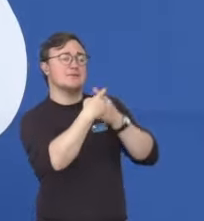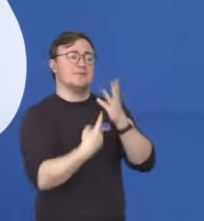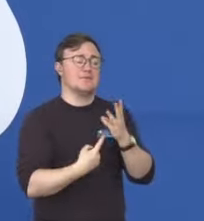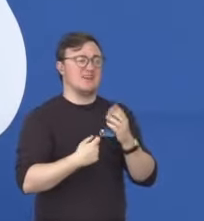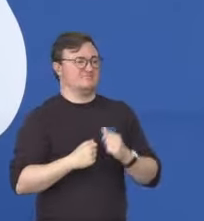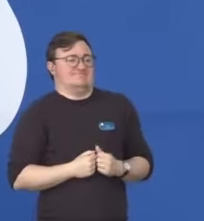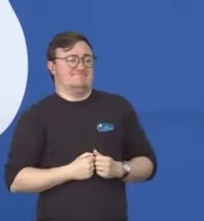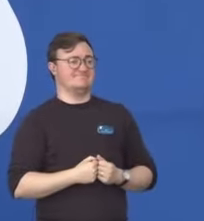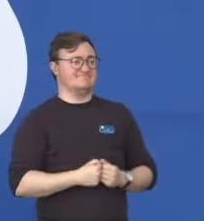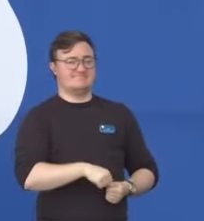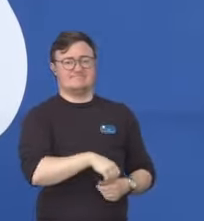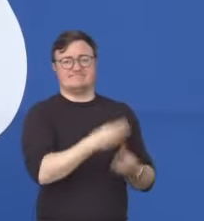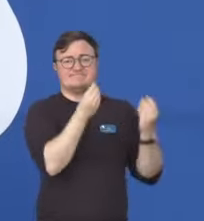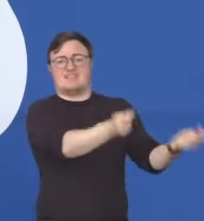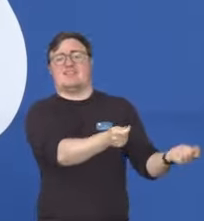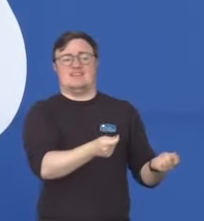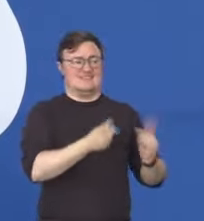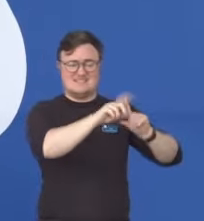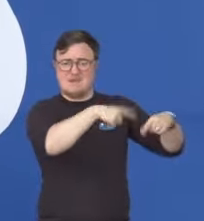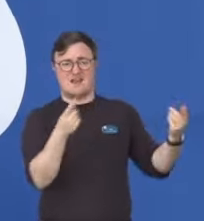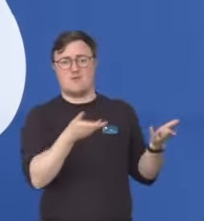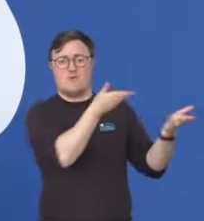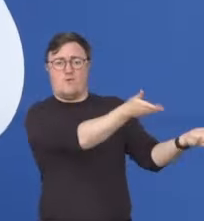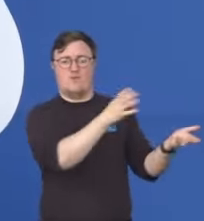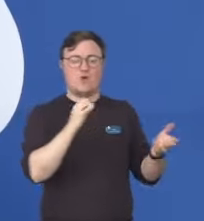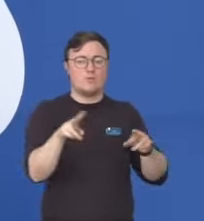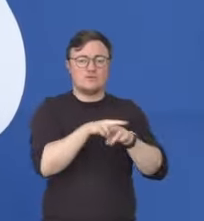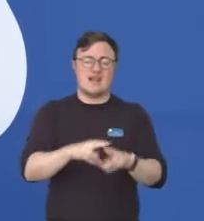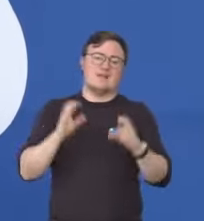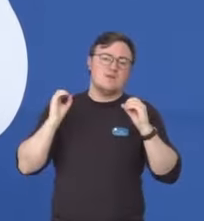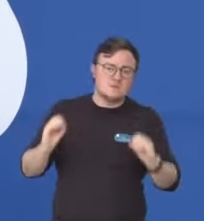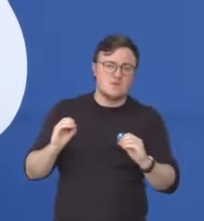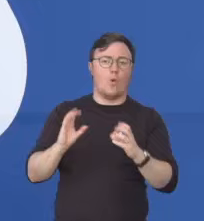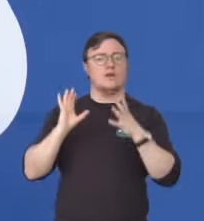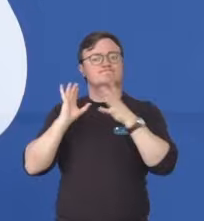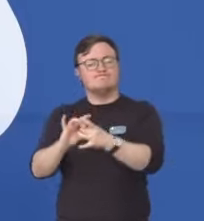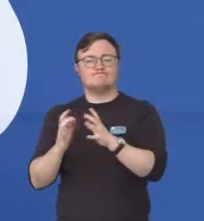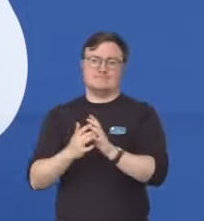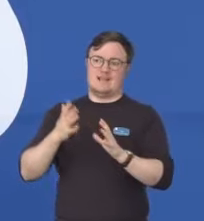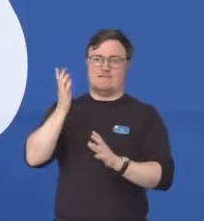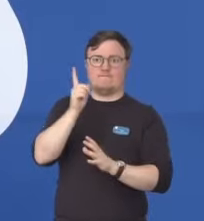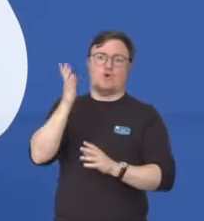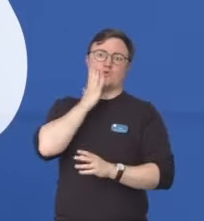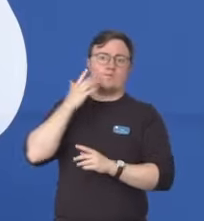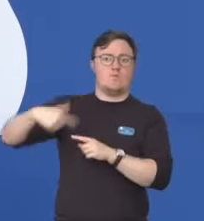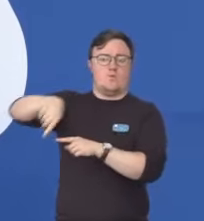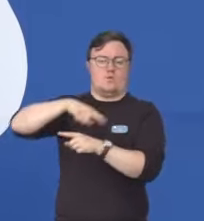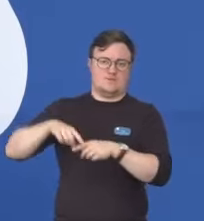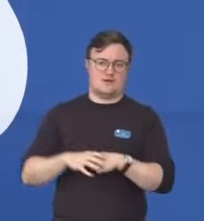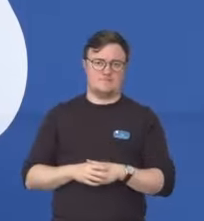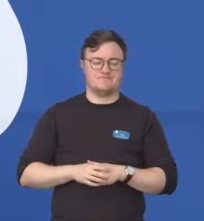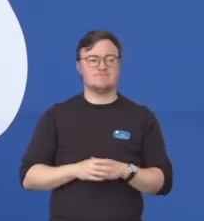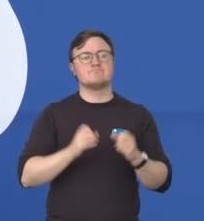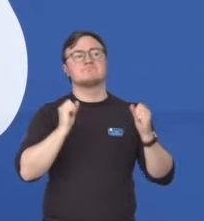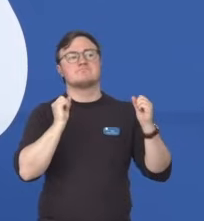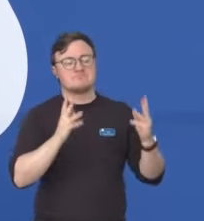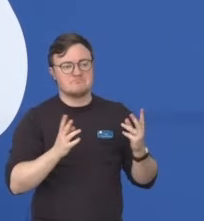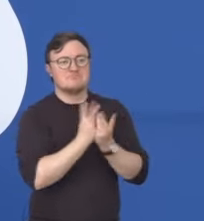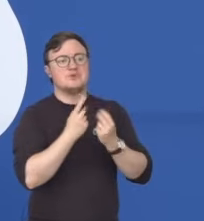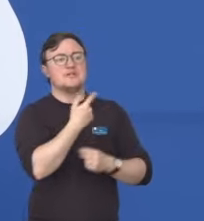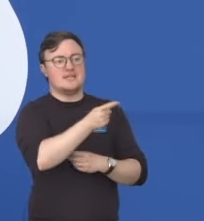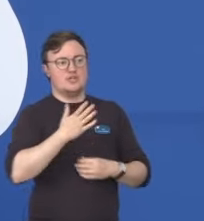spelar ganska liten roll om man inte känner att brott blir upprättade. Så Luft pekar alltså på att